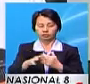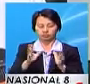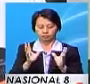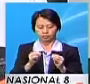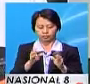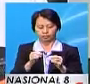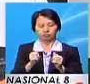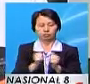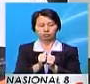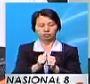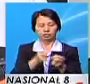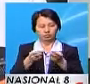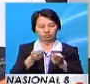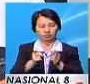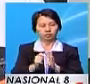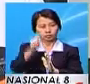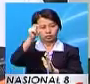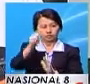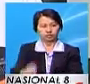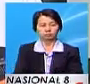mesyuarat bersama pengurusan tertinggi